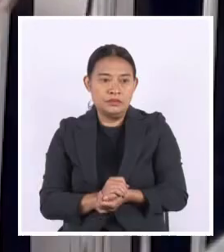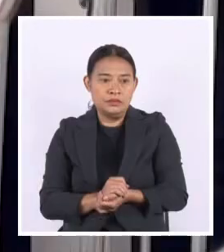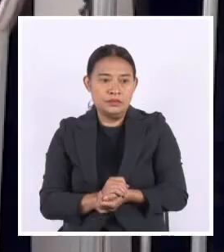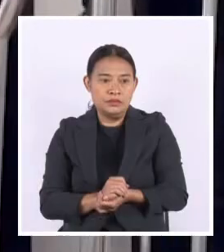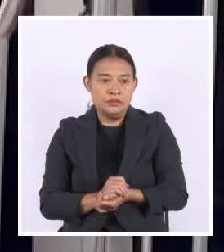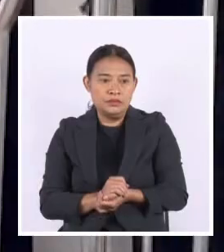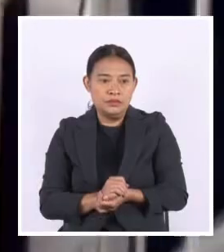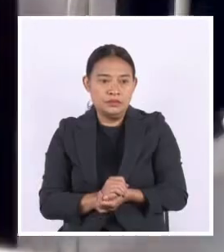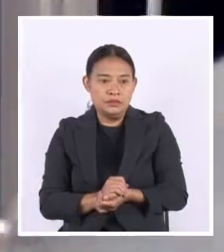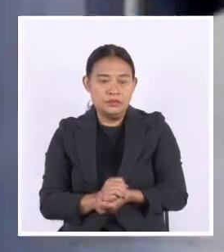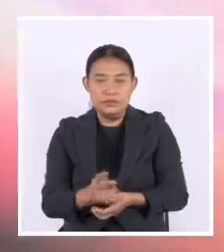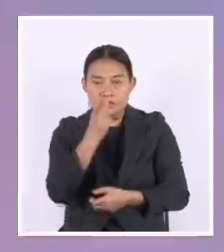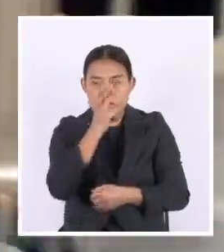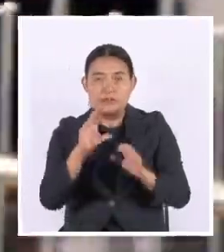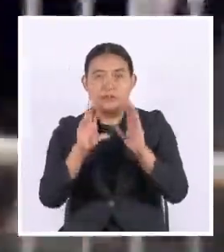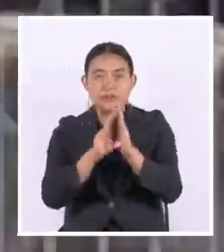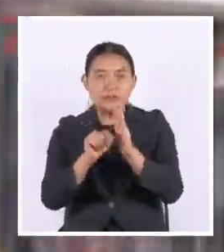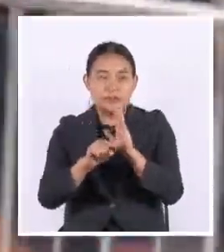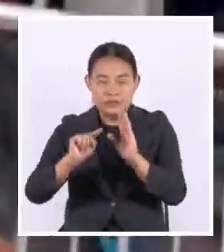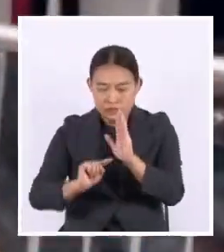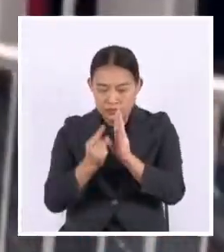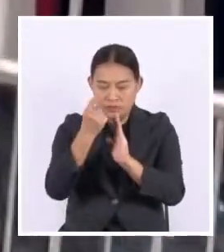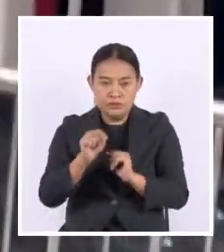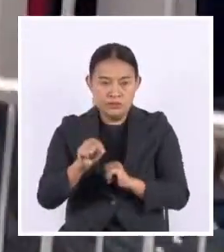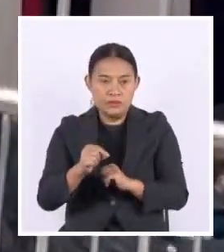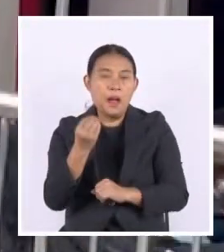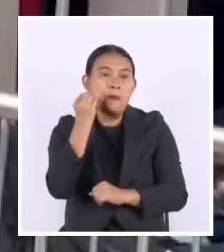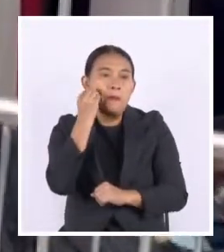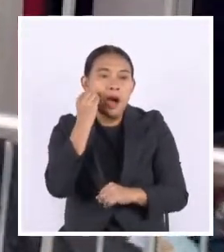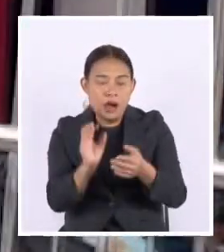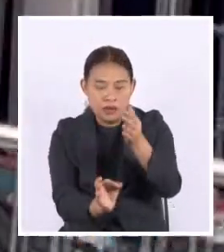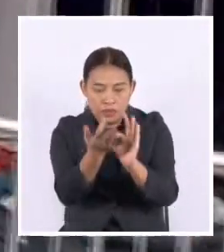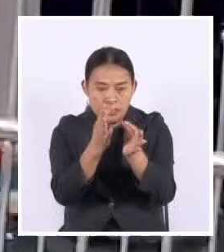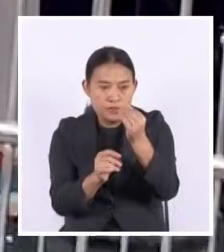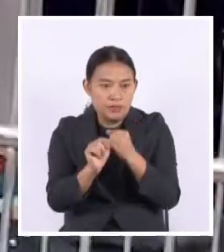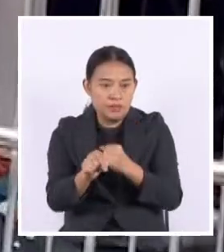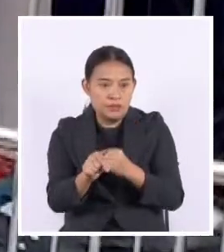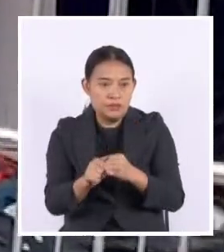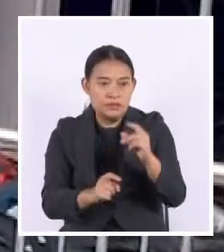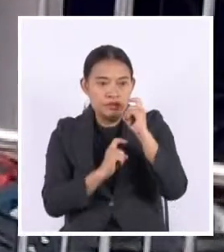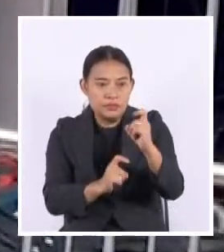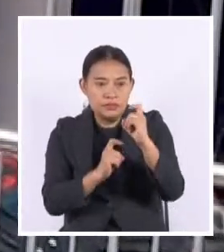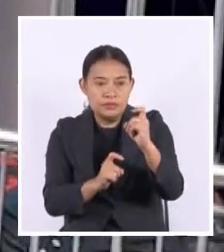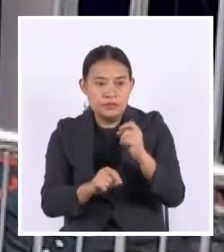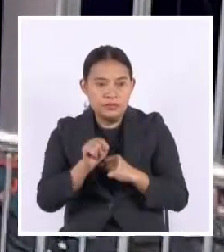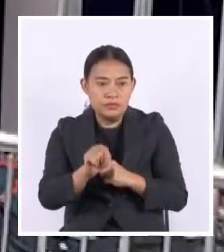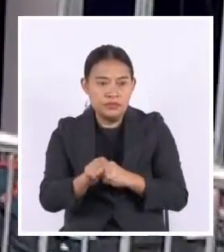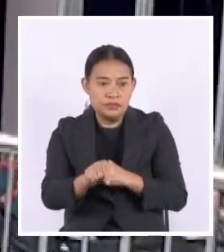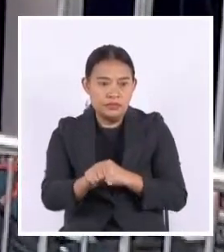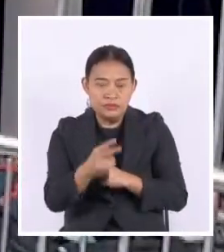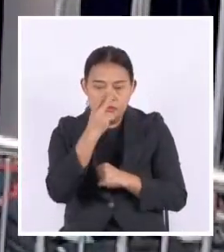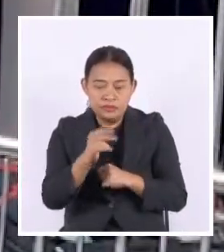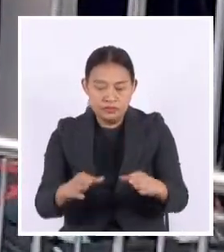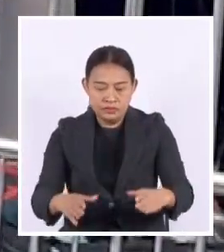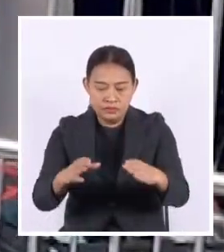เห็นประมวลภาพแล้วคุณผู้ชมเริ่มต้นจากตรงนี้จะจุดไฟเผาบ้านนี่โอ้โหอันตรายแล้วตรงนั้นน่ะถังแก๊สนะคะเห็นเขียวๆนั่น